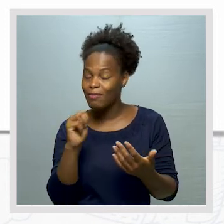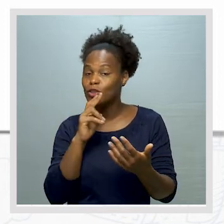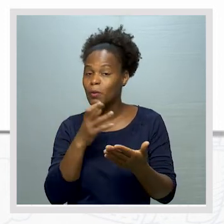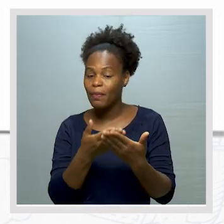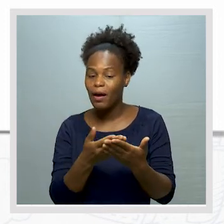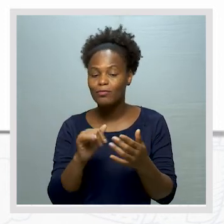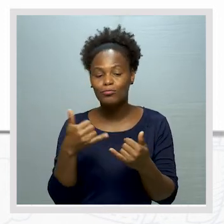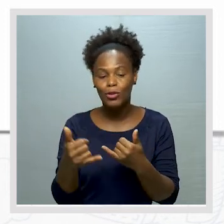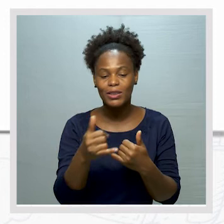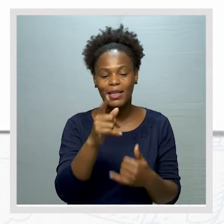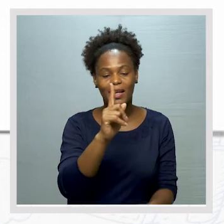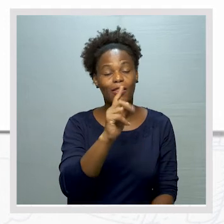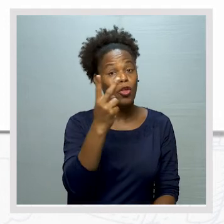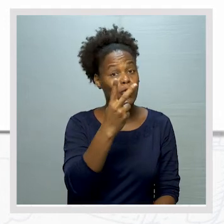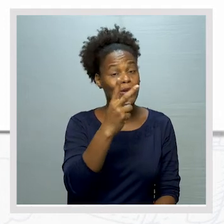foi d'Étienne.